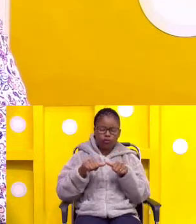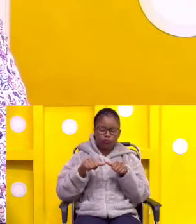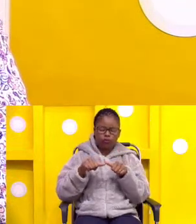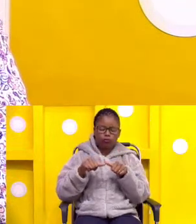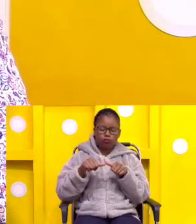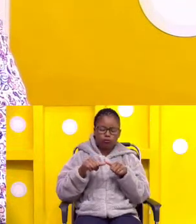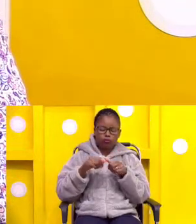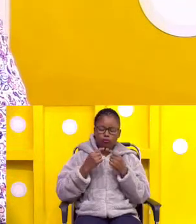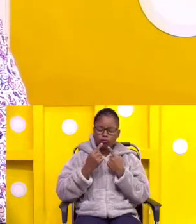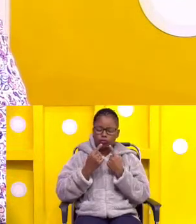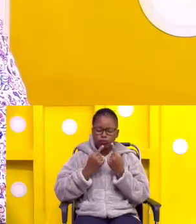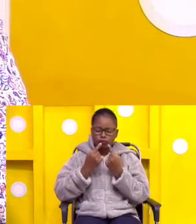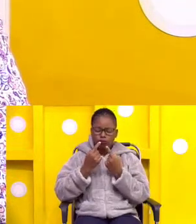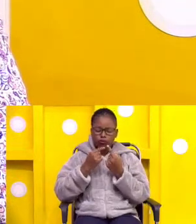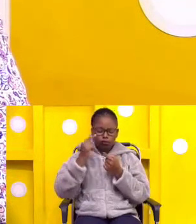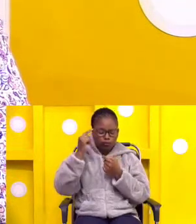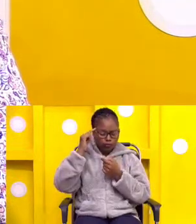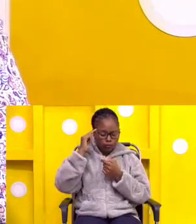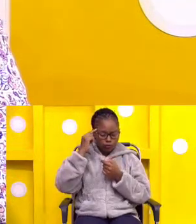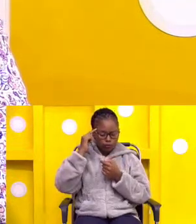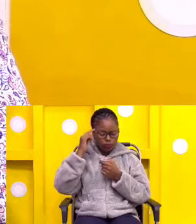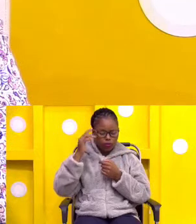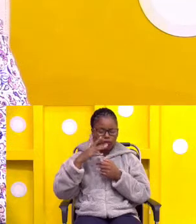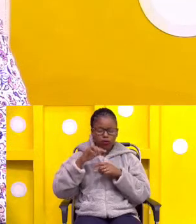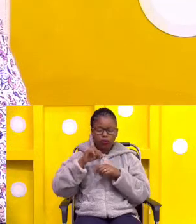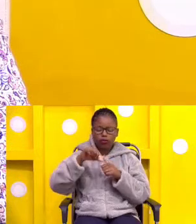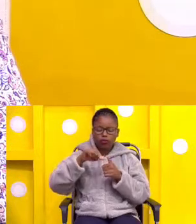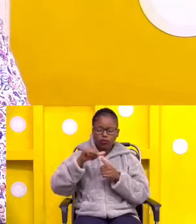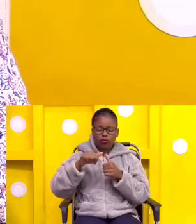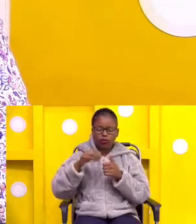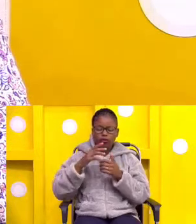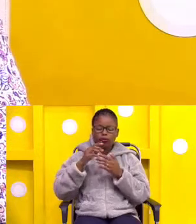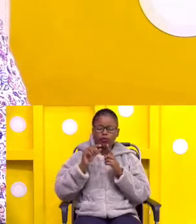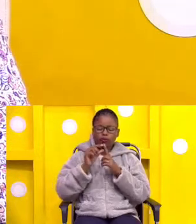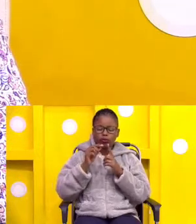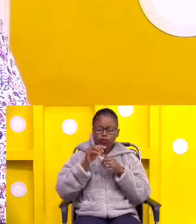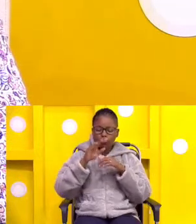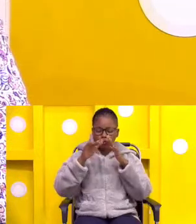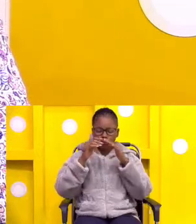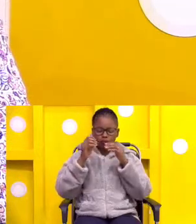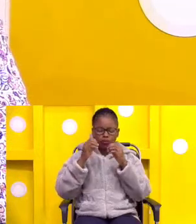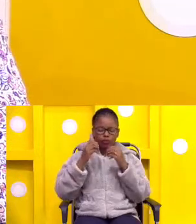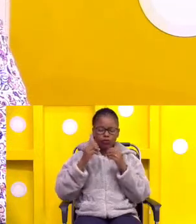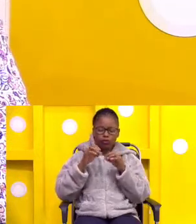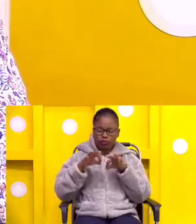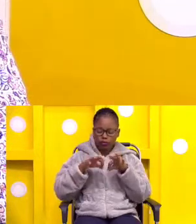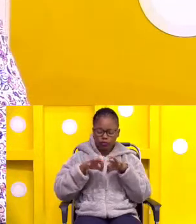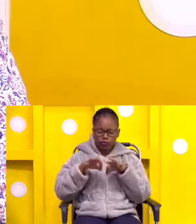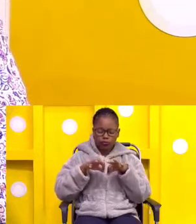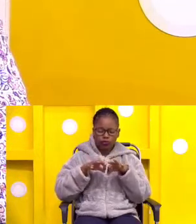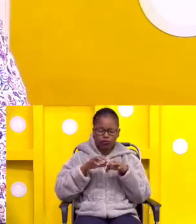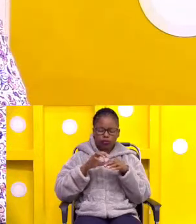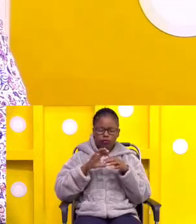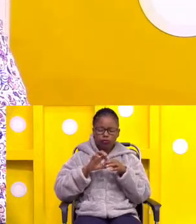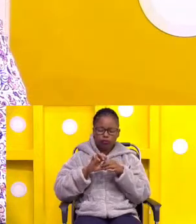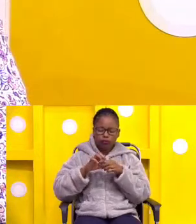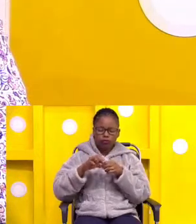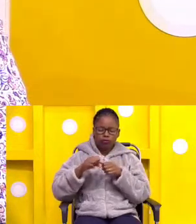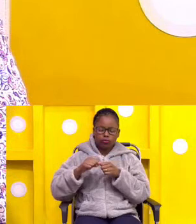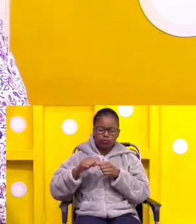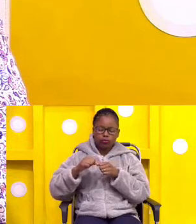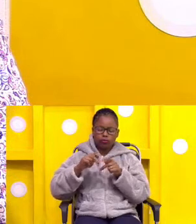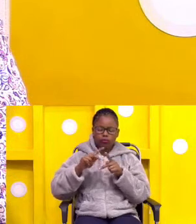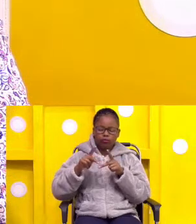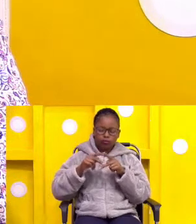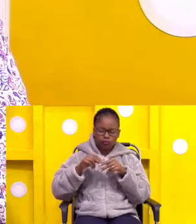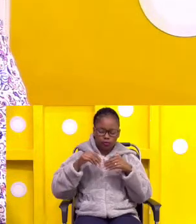nĩgetha twaranĩrie tũcire twĩrane ũrĩa ũthamaki wa Ngai ũtariĩ. Na nĩgetha tũnyitane moko twĩre thĩno gũkũ tũrĩ